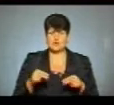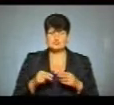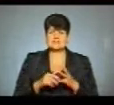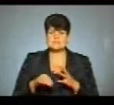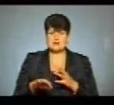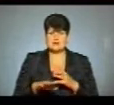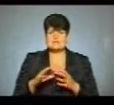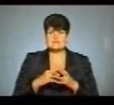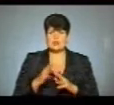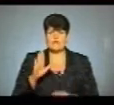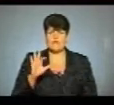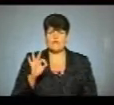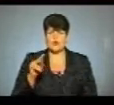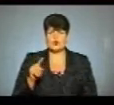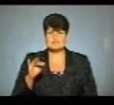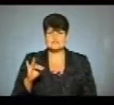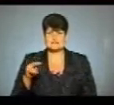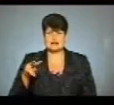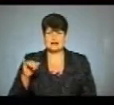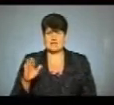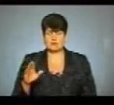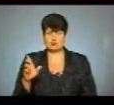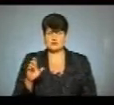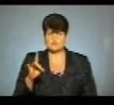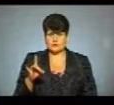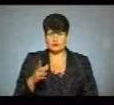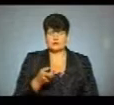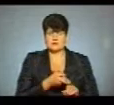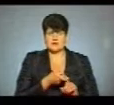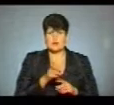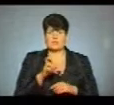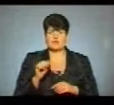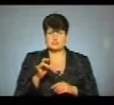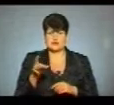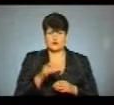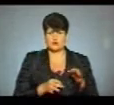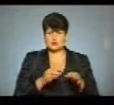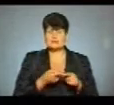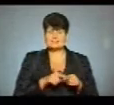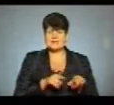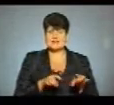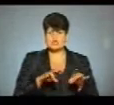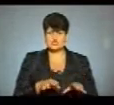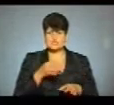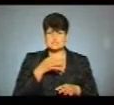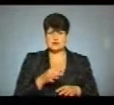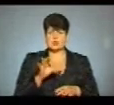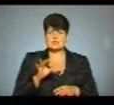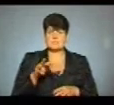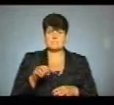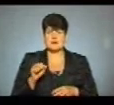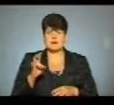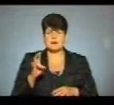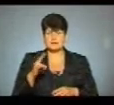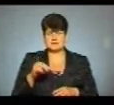селі Возилів Бучицького району, належить до юрисдикції Бучицького районного суду. Таке рішення оголосив суддя Олексій Мандзій, який